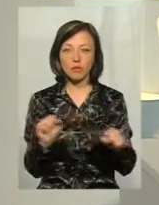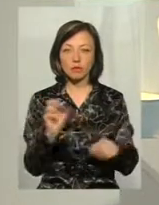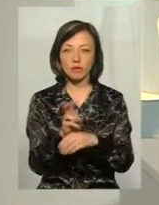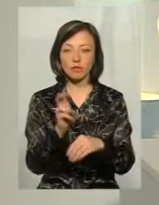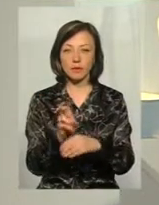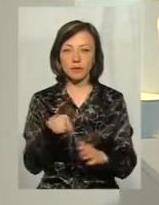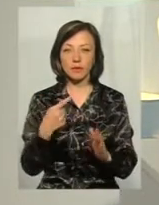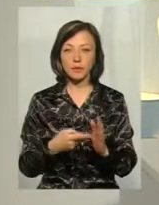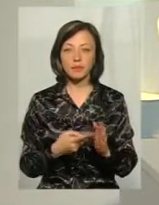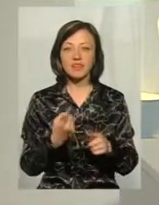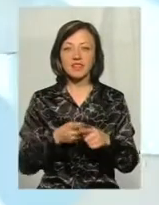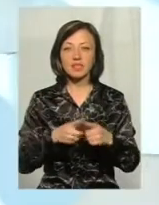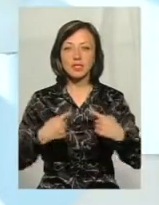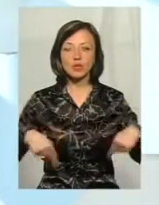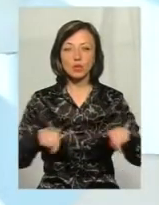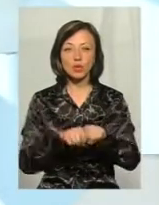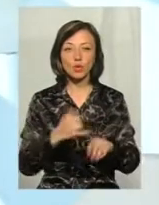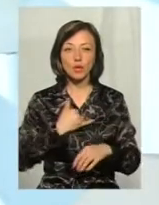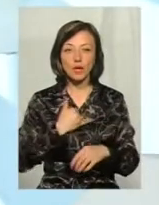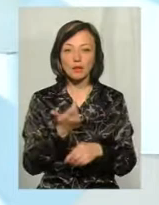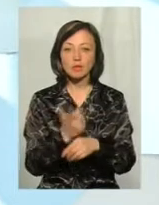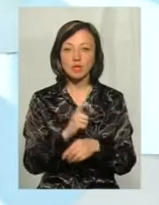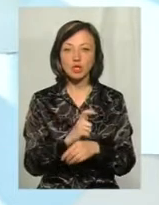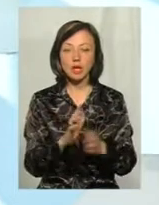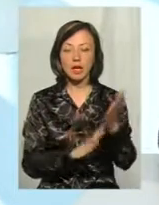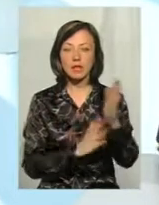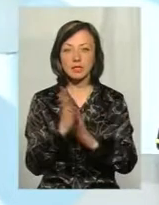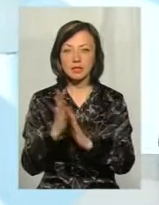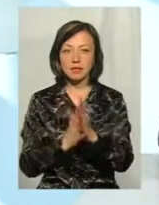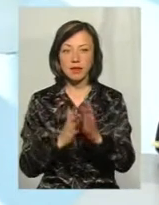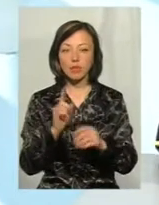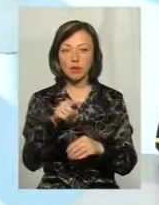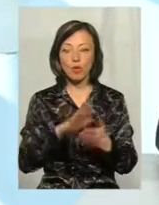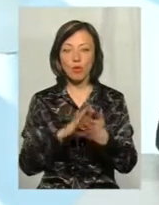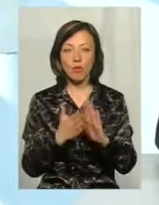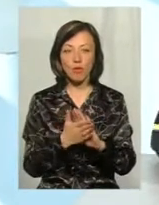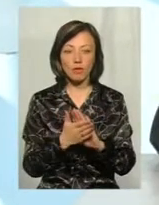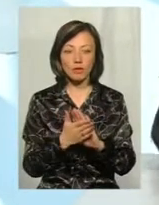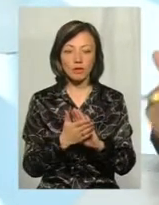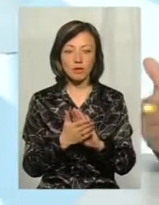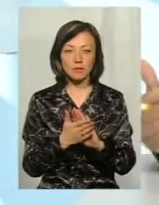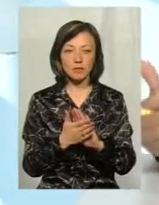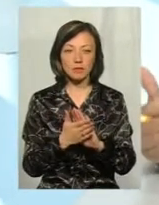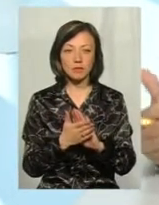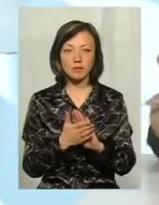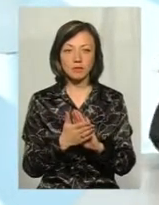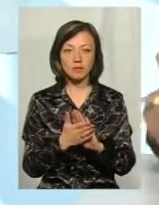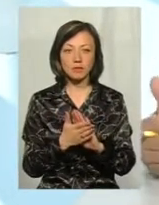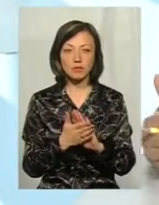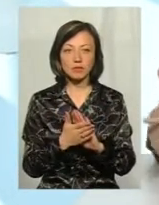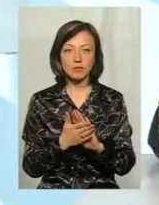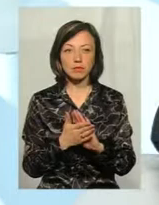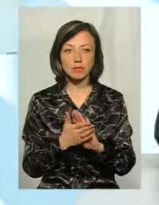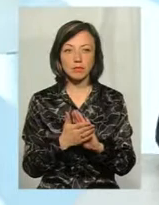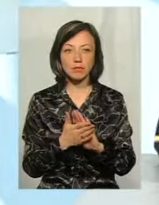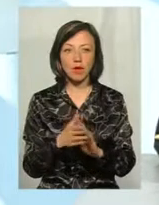відвідувати? Ну, в цій зоні у нас більшість лісів, значить, і по тих умовах, яких, значить, можуть рости ці